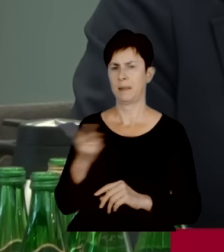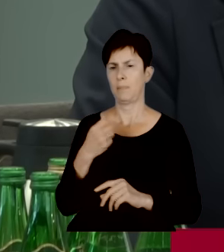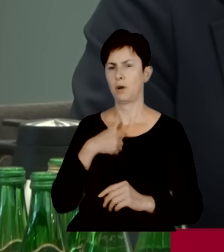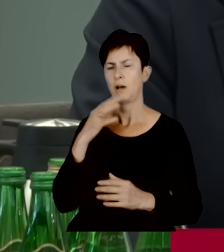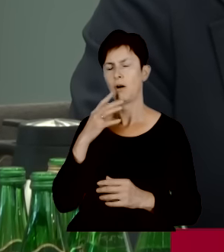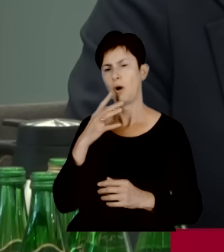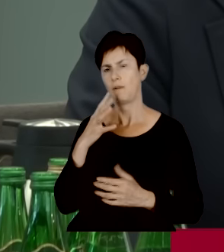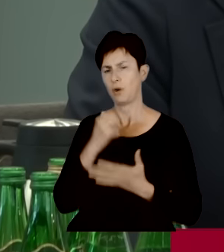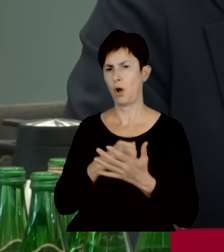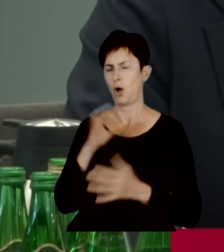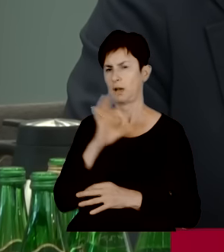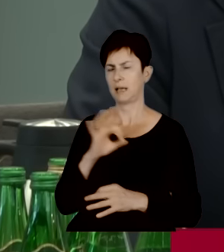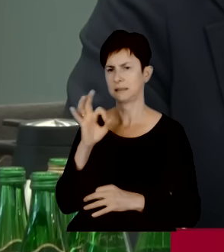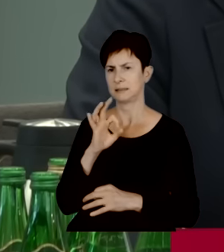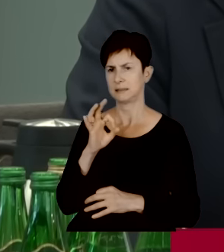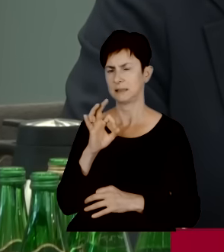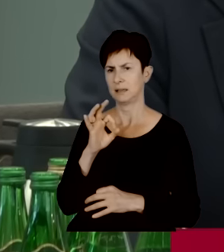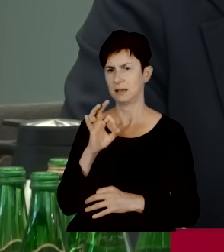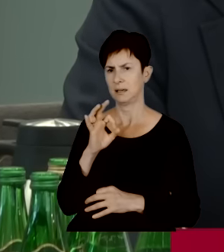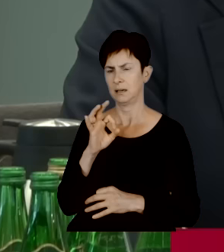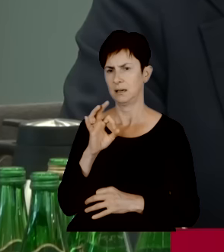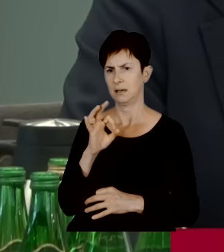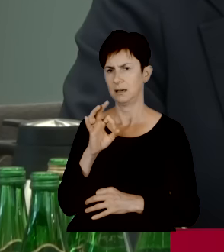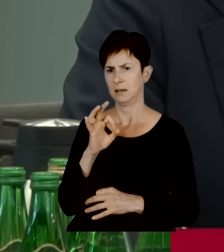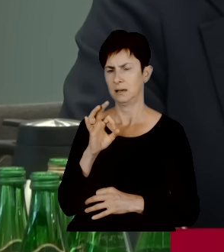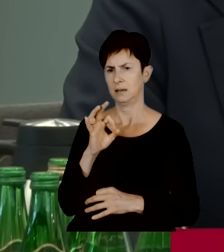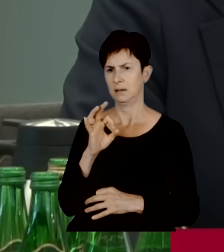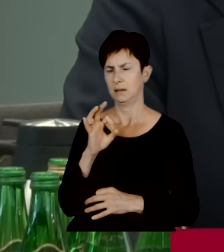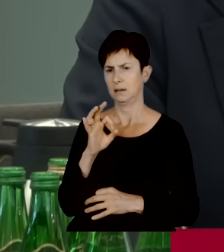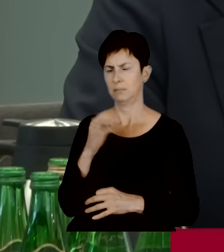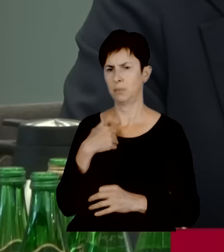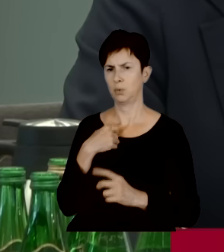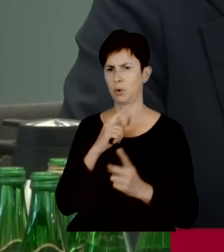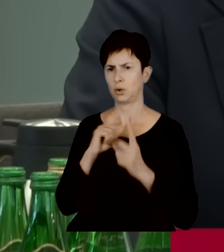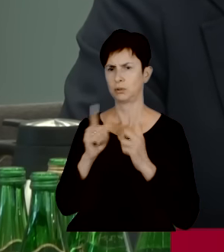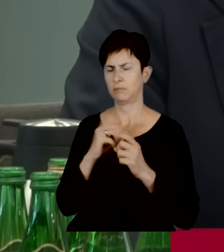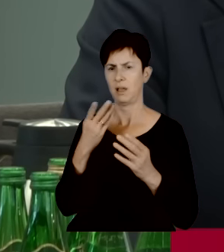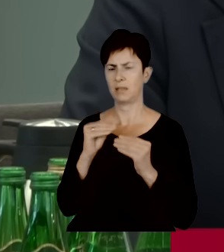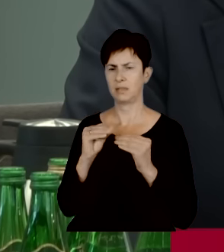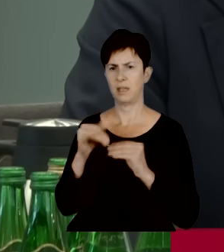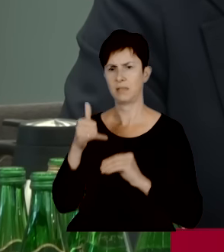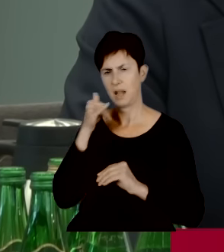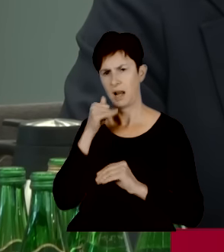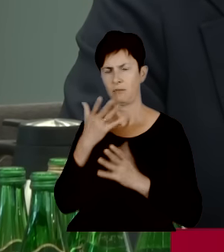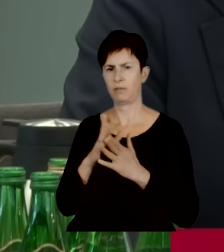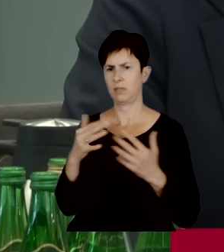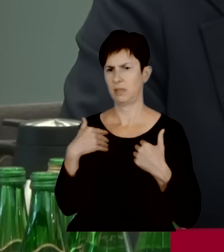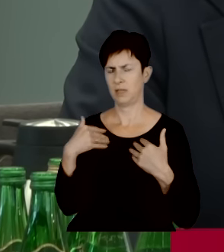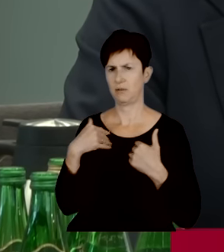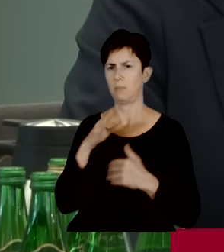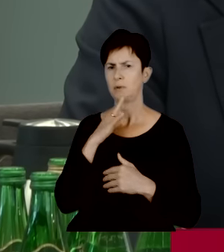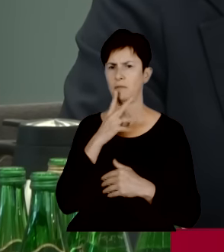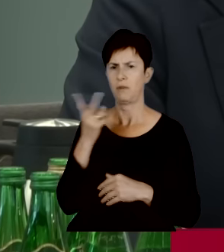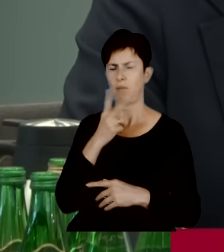pierwszej od dawna ze względu na zamrożone zamrożenie społeczne rozmowy nie przez komunikatory czy telefon podobno morawiecki i Sasin Śmiali się z